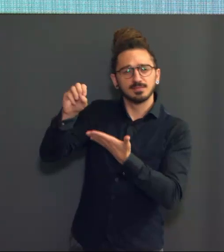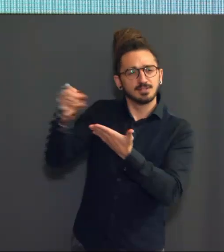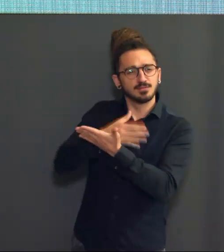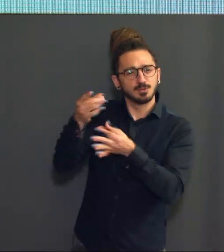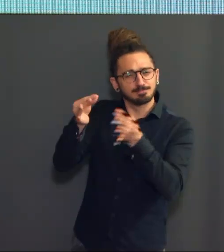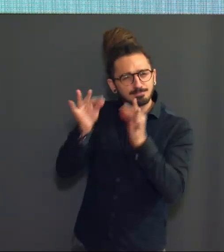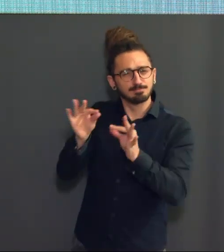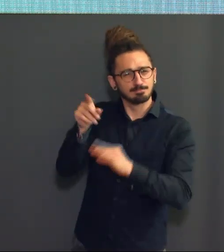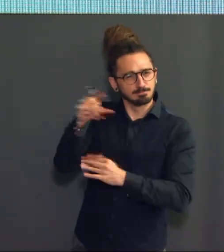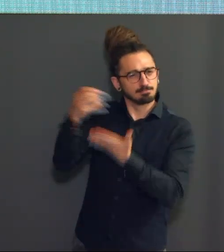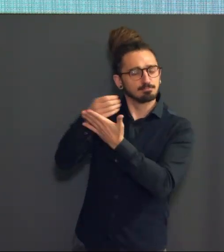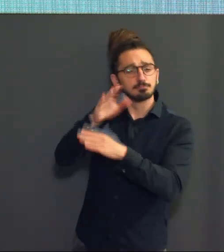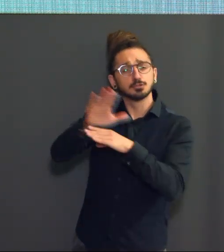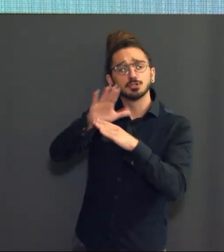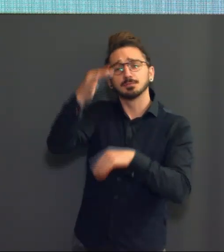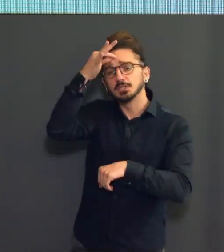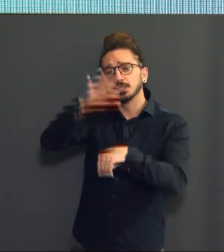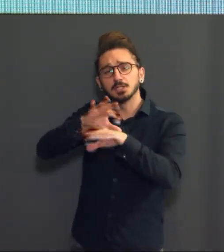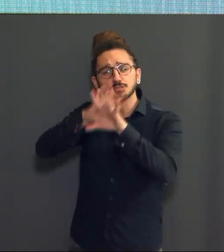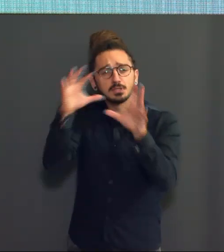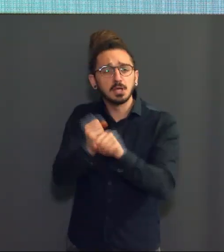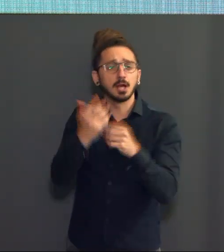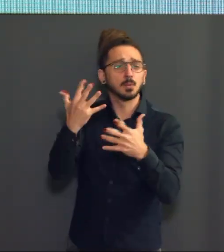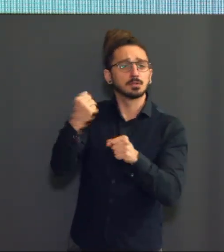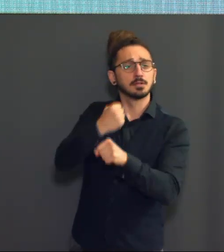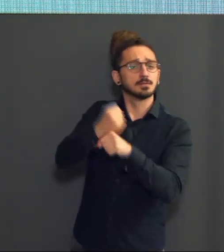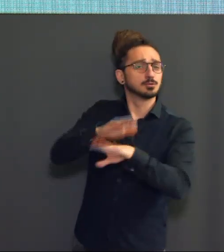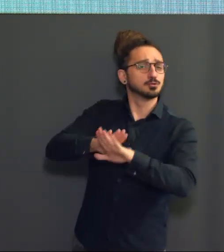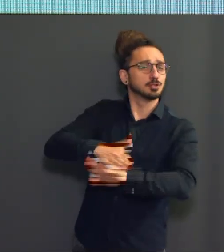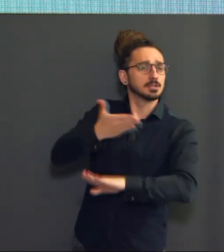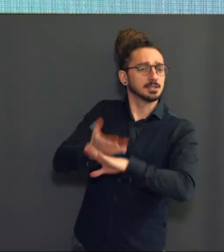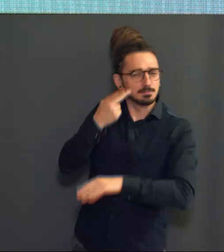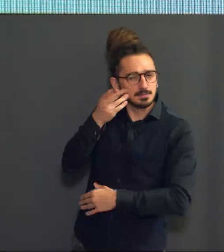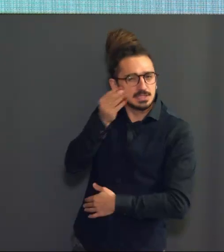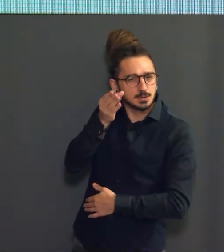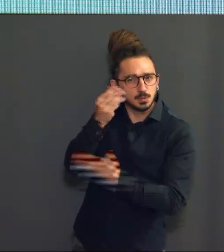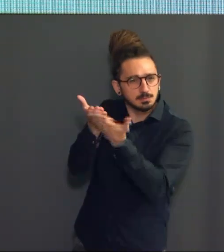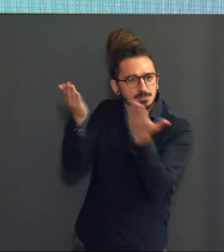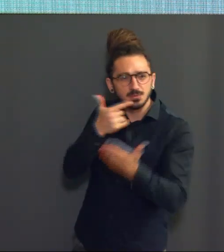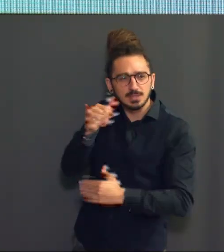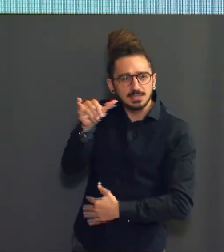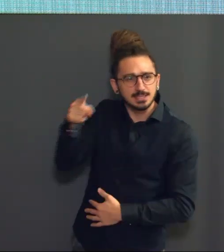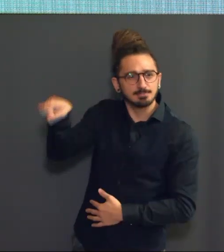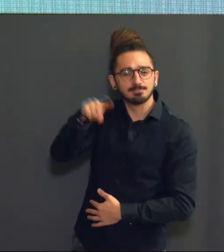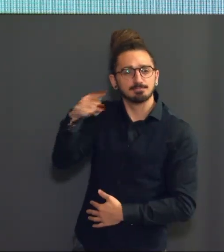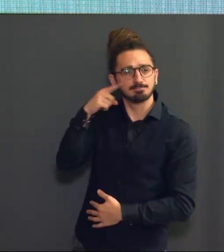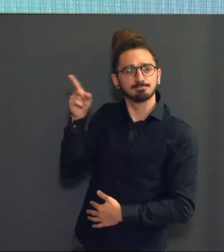autres professionnels de la santé, mais aussi des sites d'information tels que les sites web